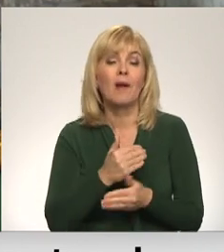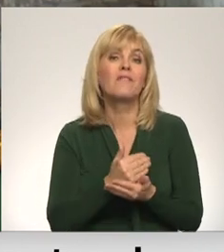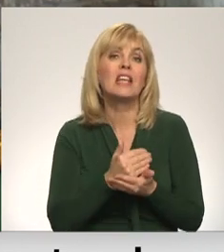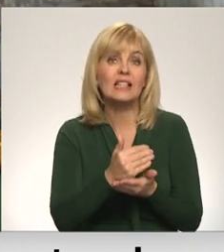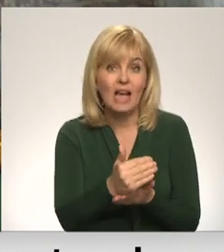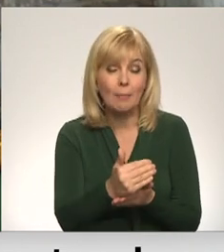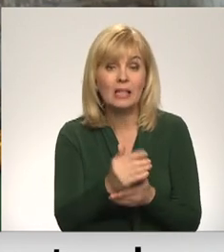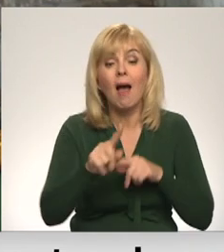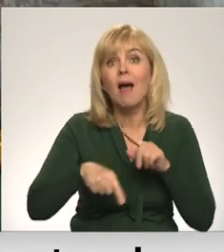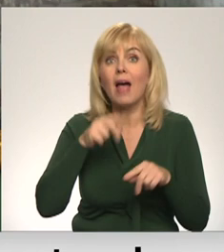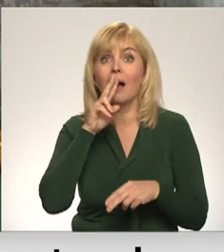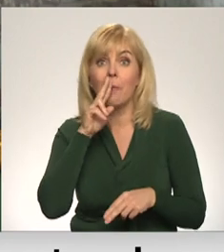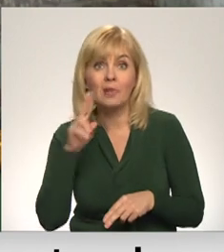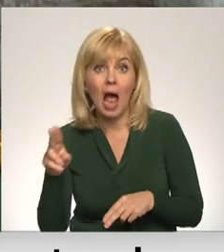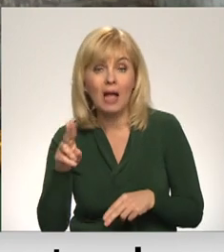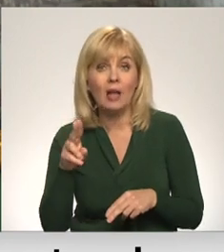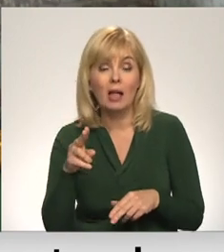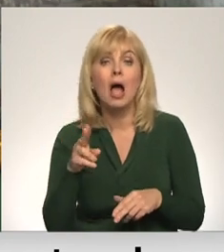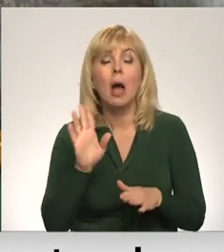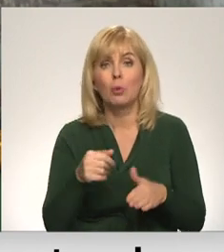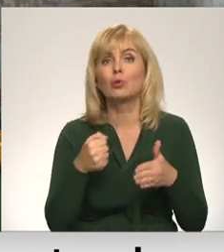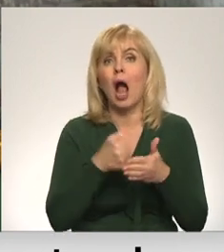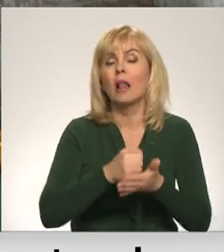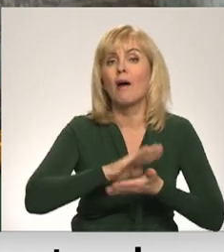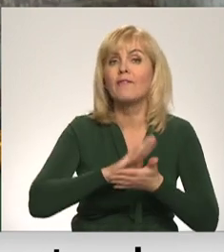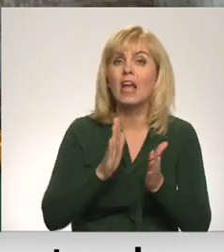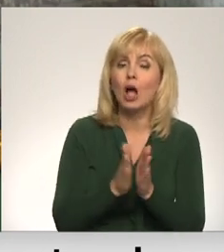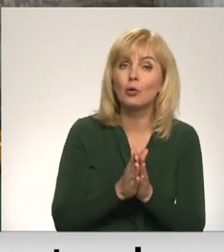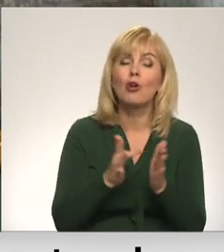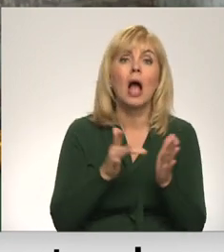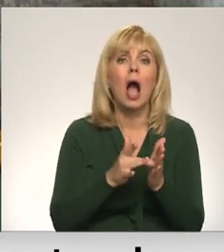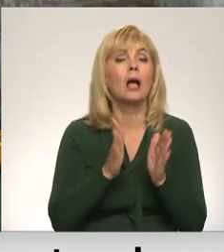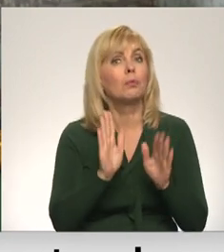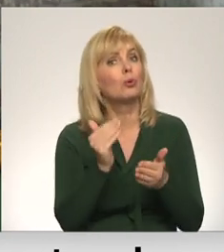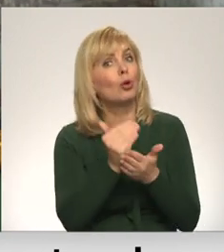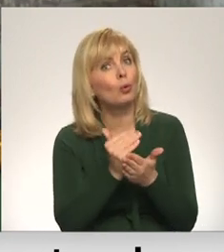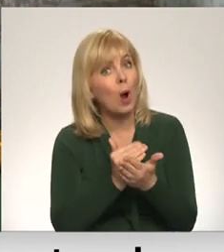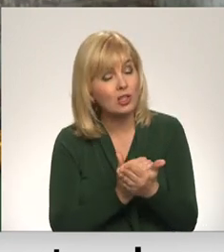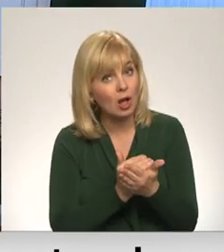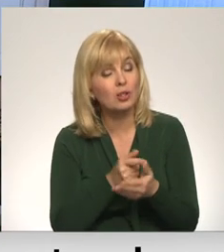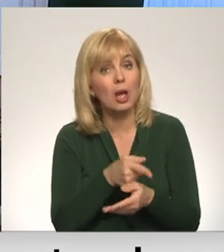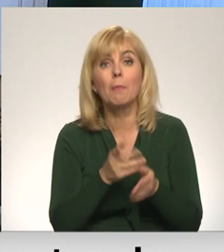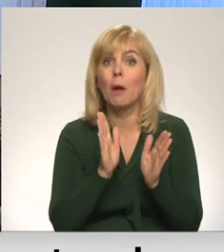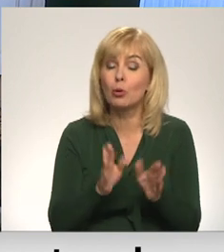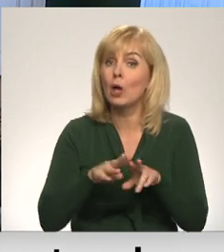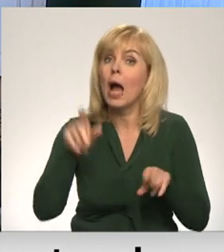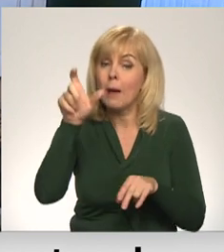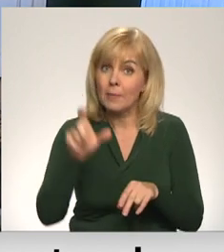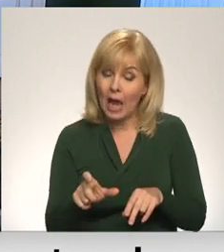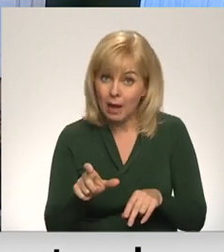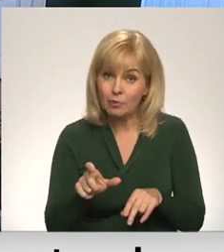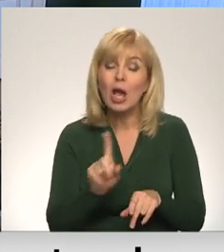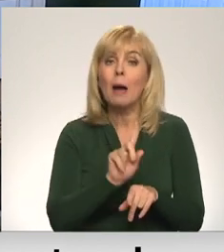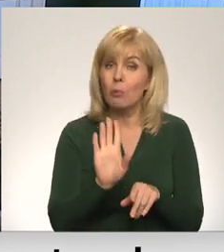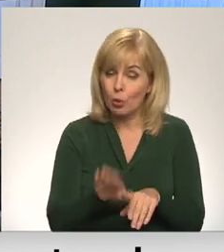un nākamnedēļ būs tā gala vienošanās, kādi tie nosacījumi tad būs. Premjers pieļāva, ka